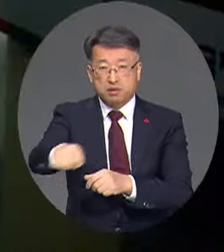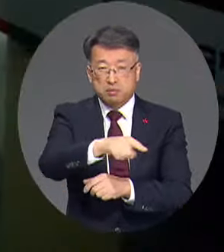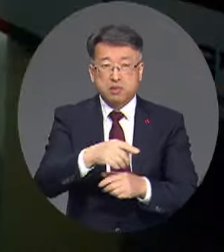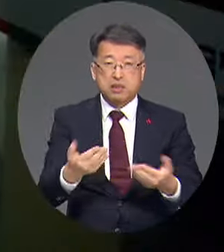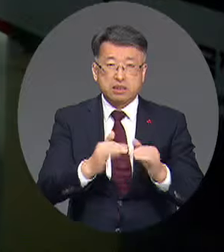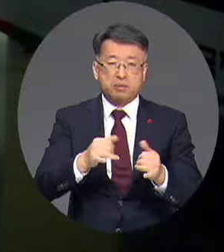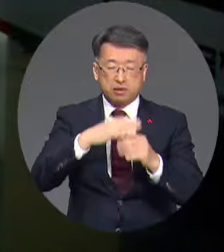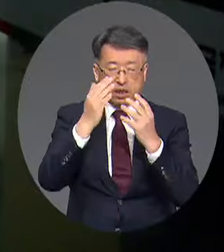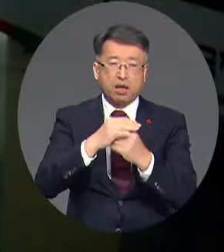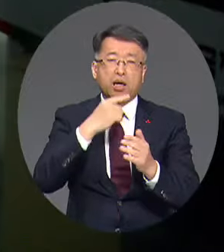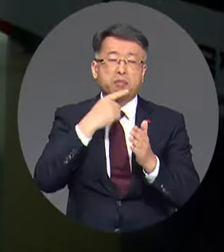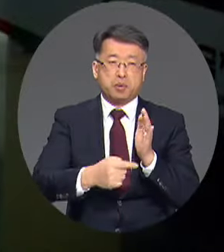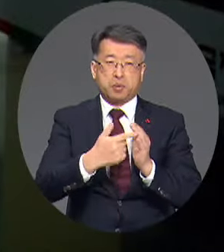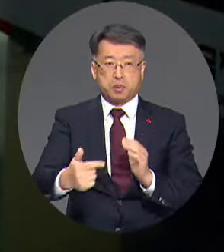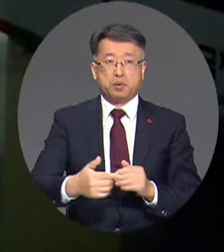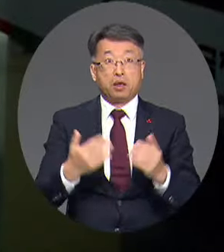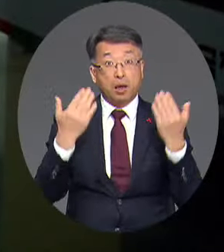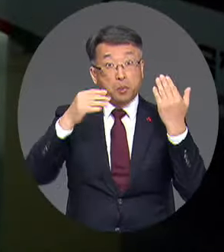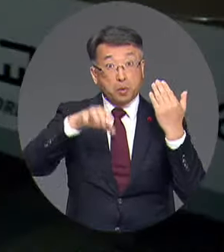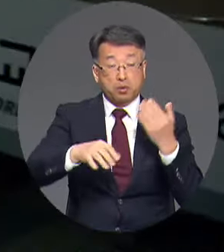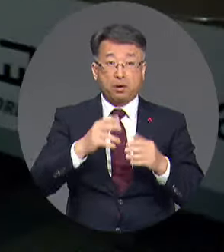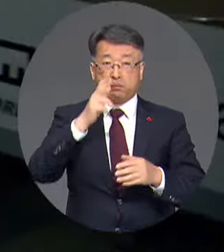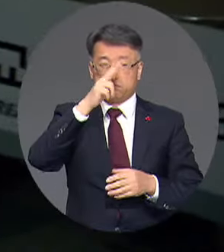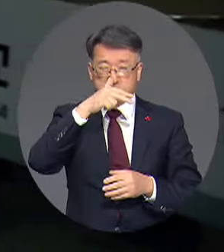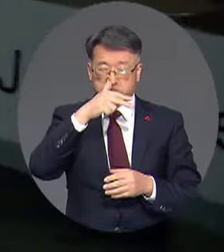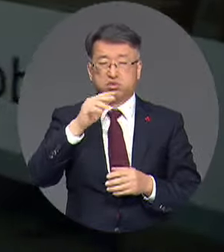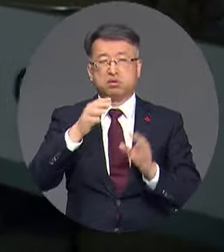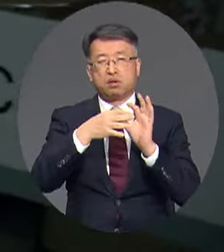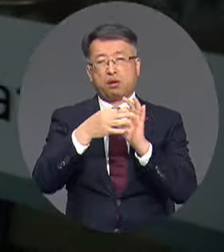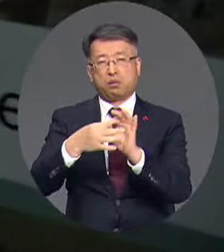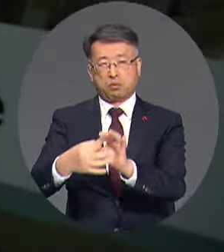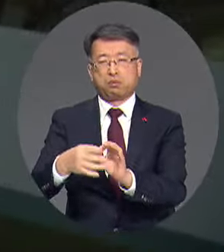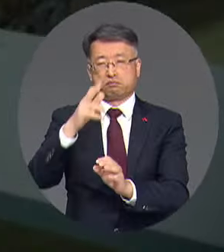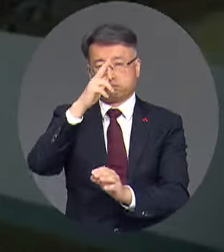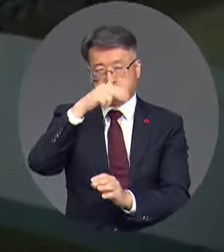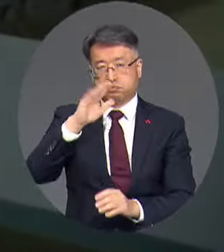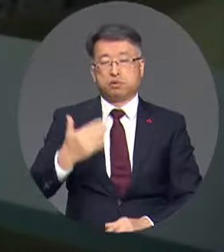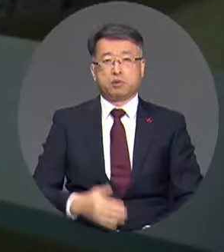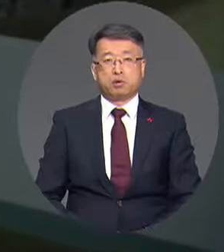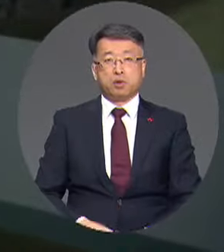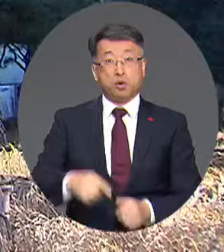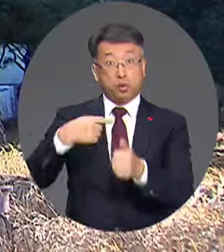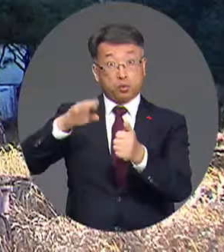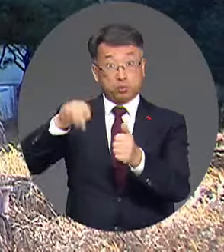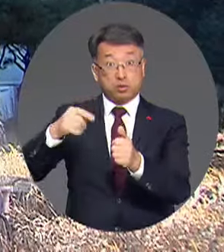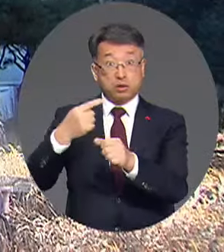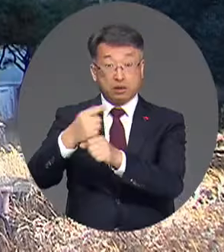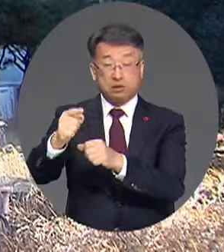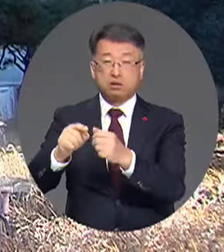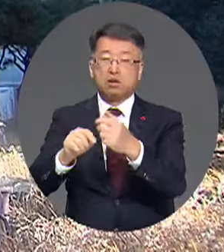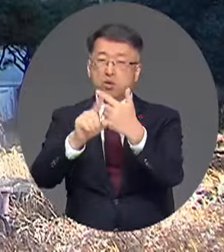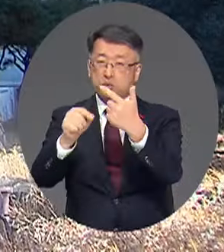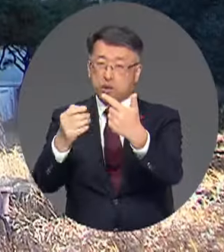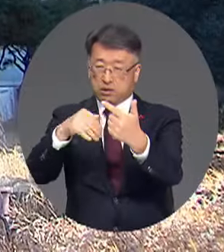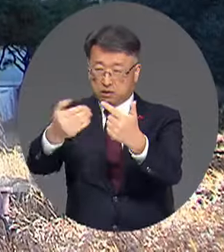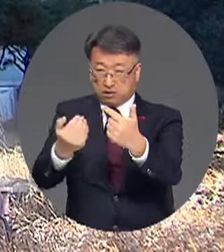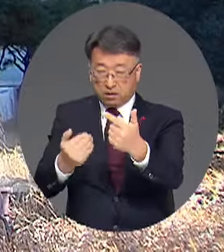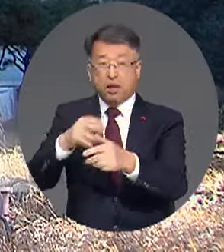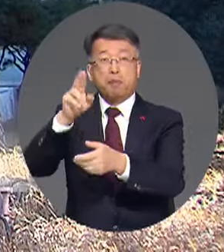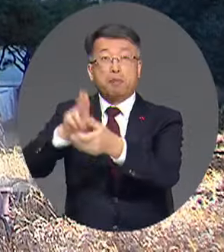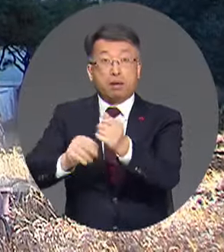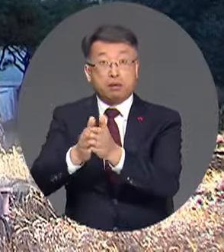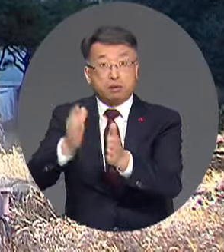합니다 학교 시설물도 흉물로 방치될 수밖에 없습니다 교육부는 내년 상반기 매각에 들어가지만